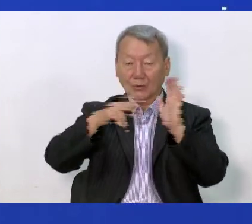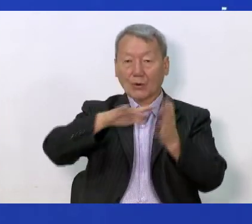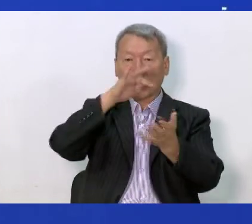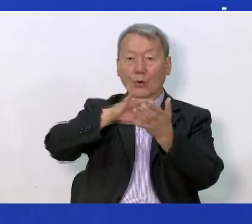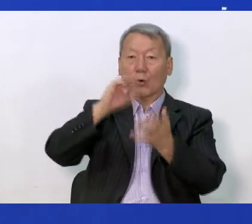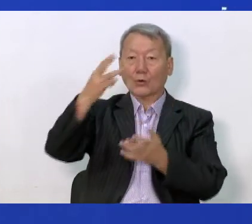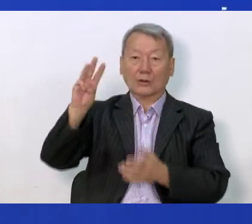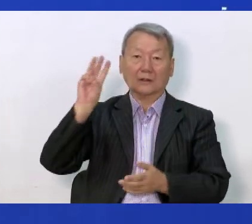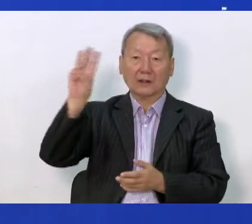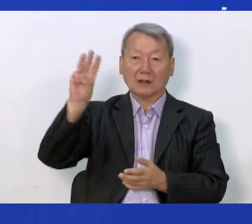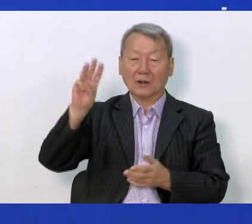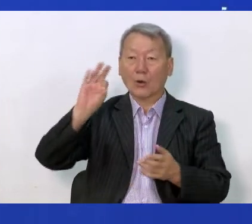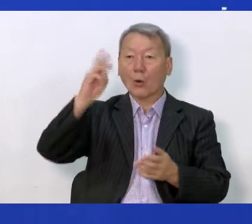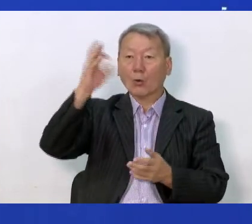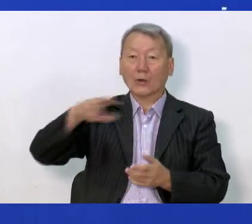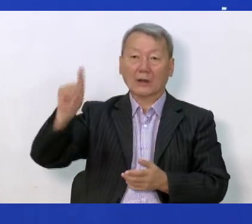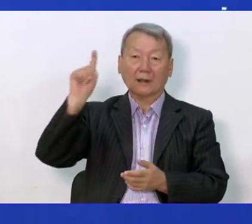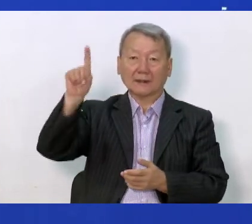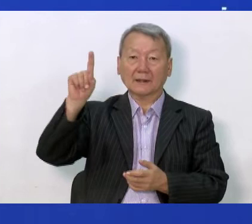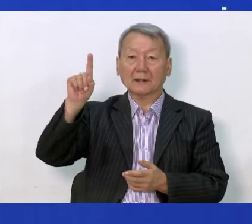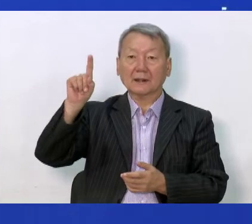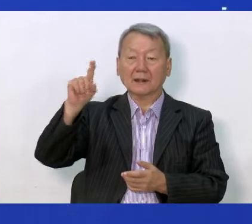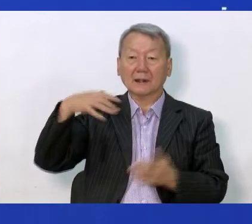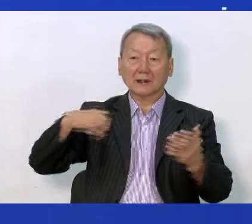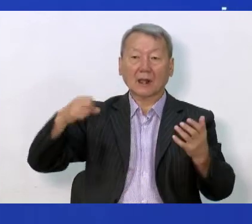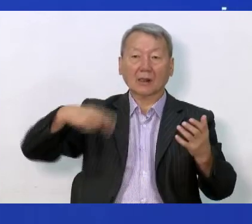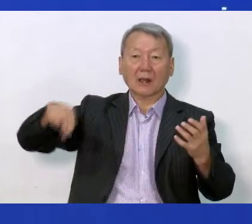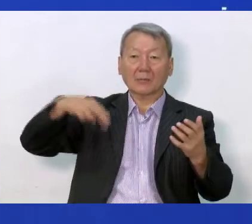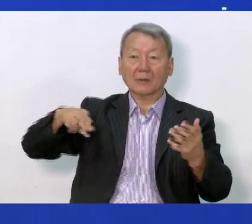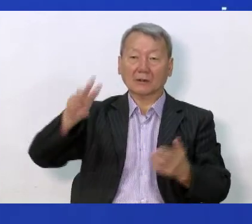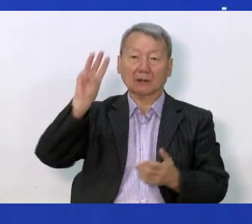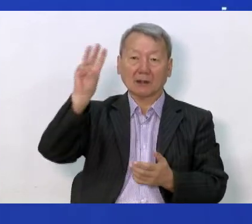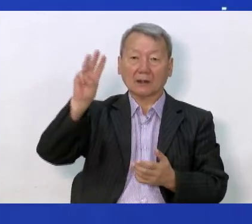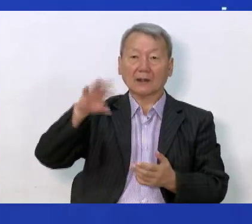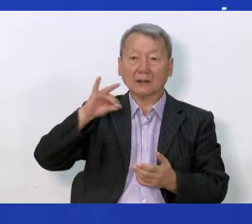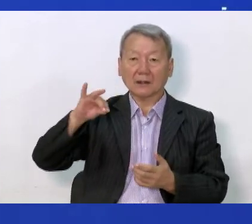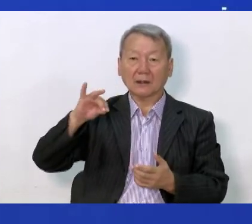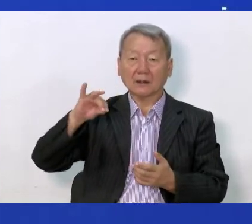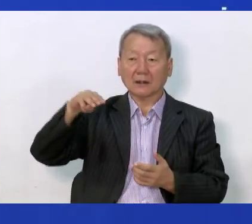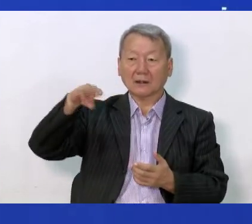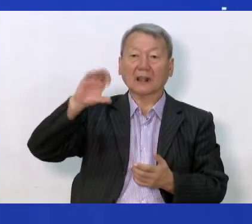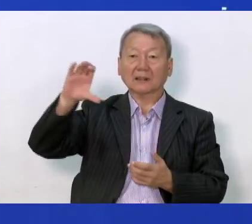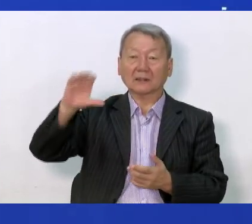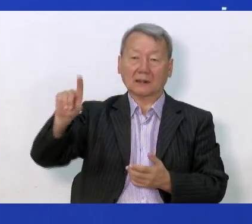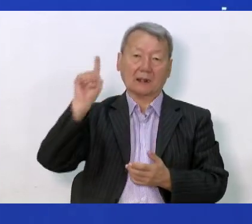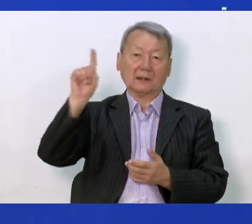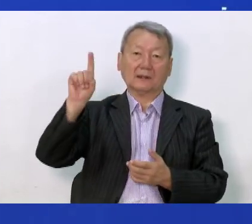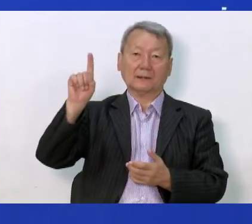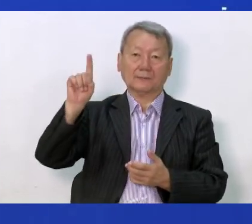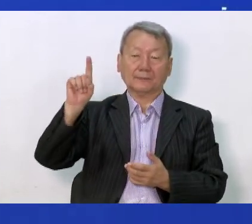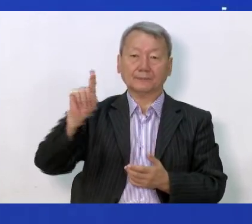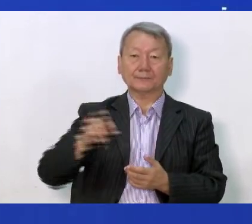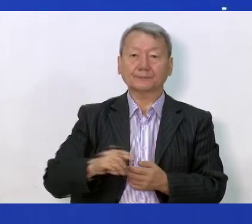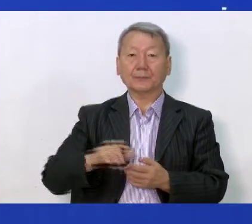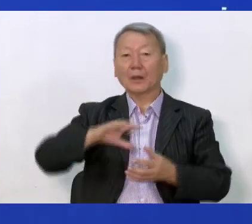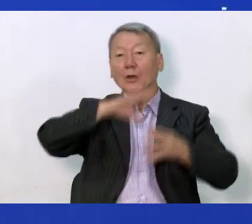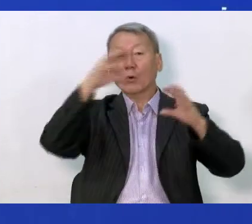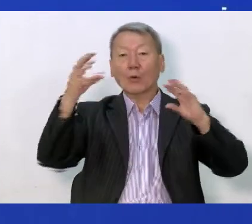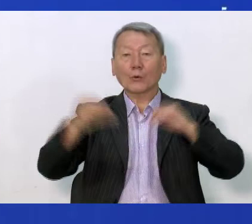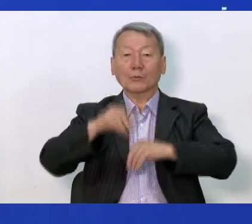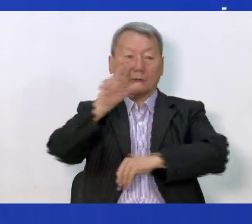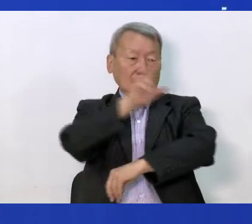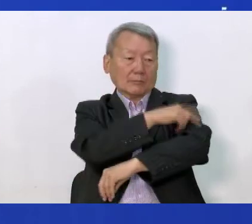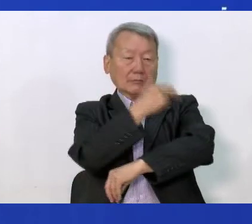городе Ош 3, в Вожской области 1, в Джалабадской области 3 и Таласской области 1. Общее